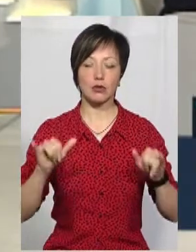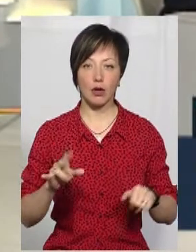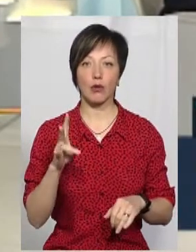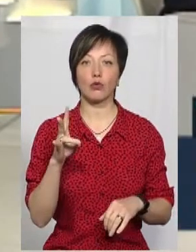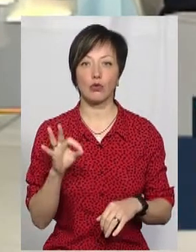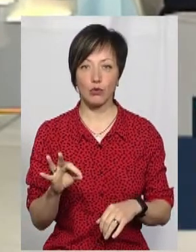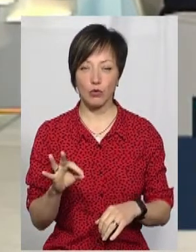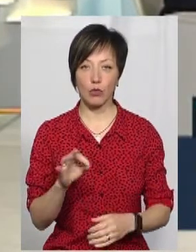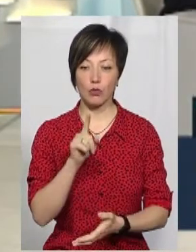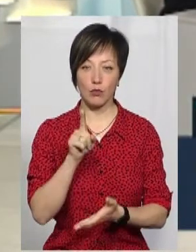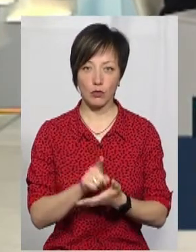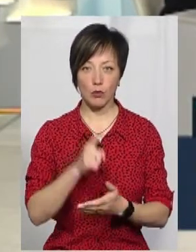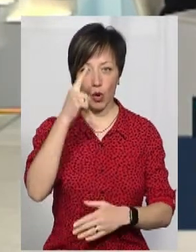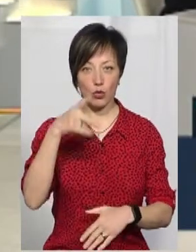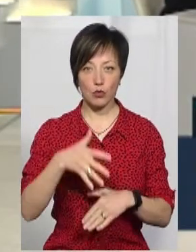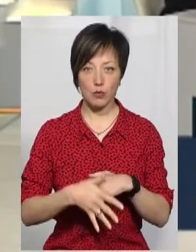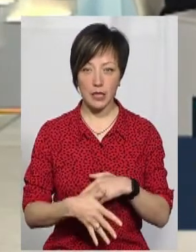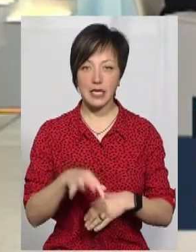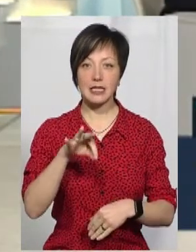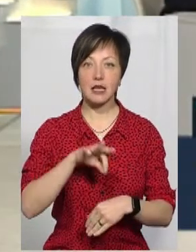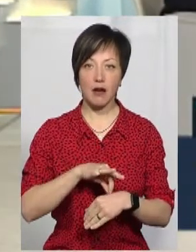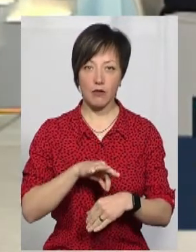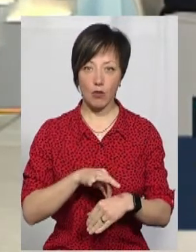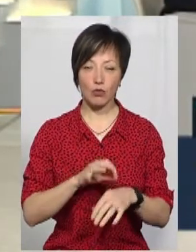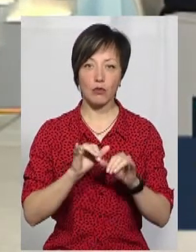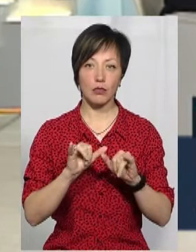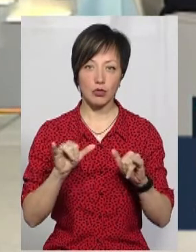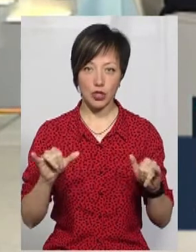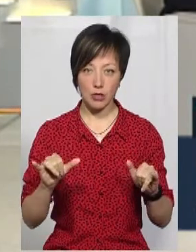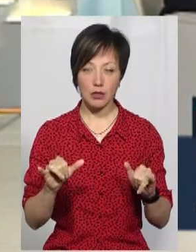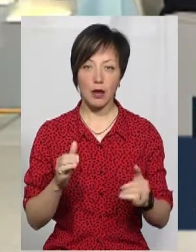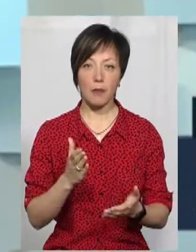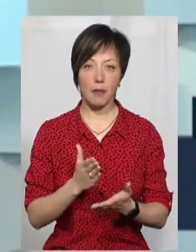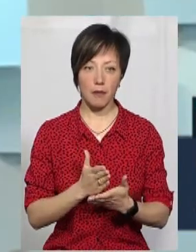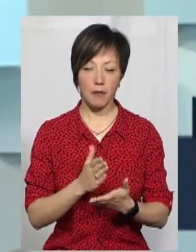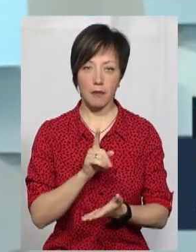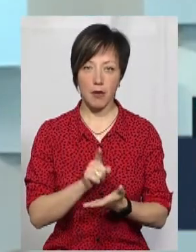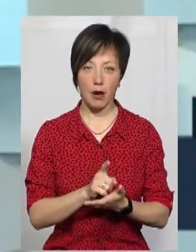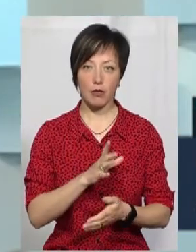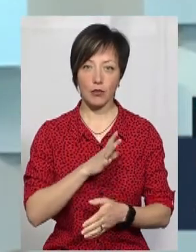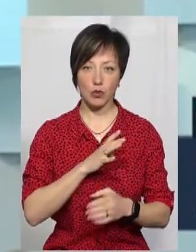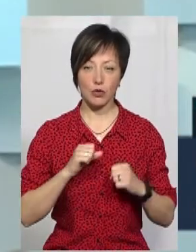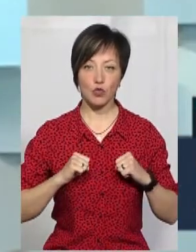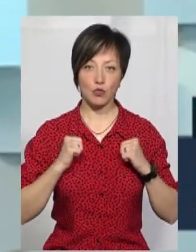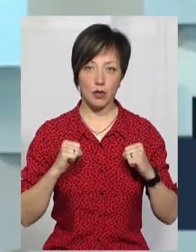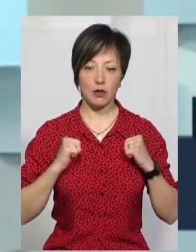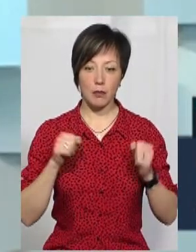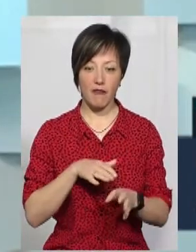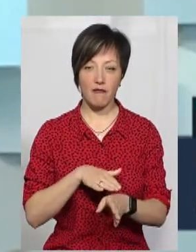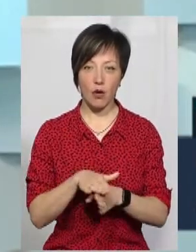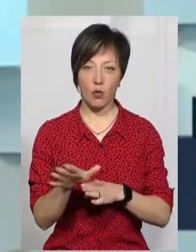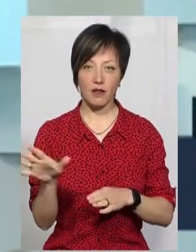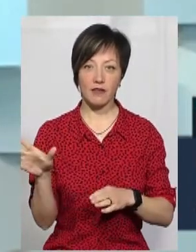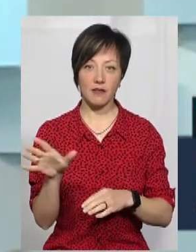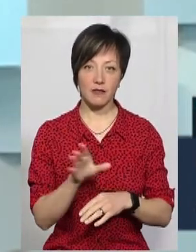мусимо розуміти одну головну річ, що захворюваність вона поширюється, і ми маємо бути сумлінними, виконувати всі ці